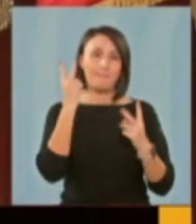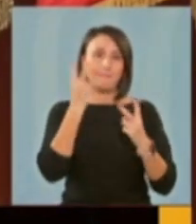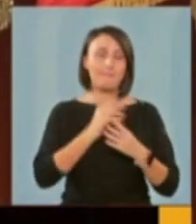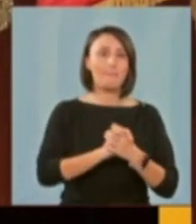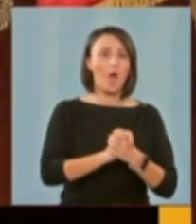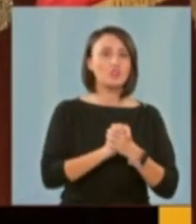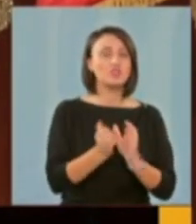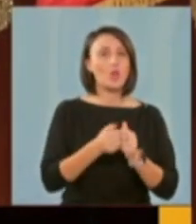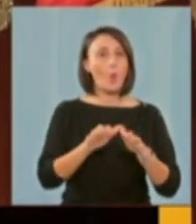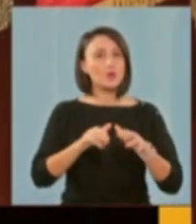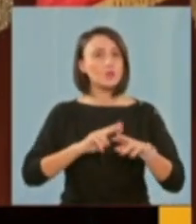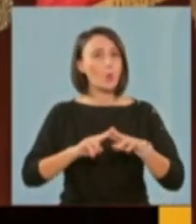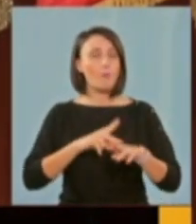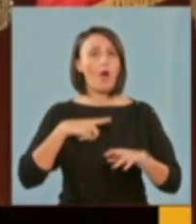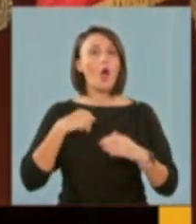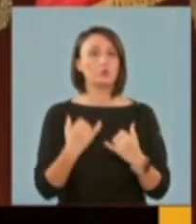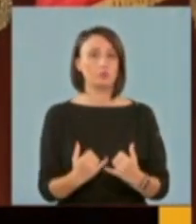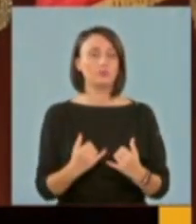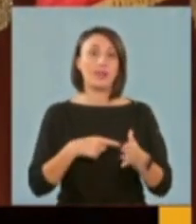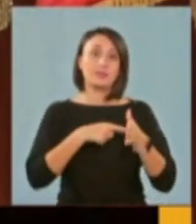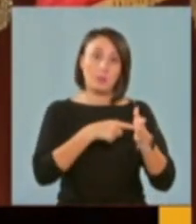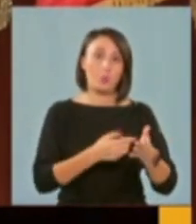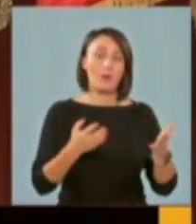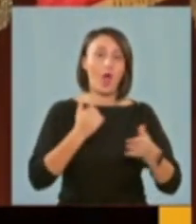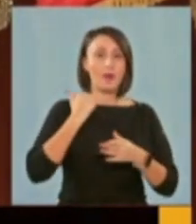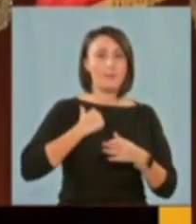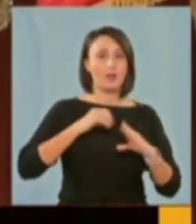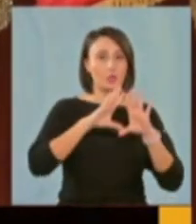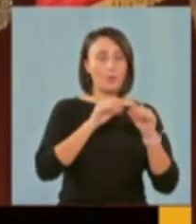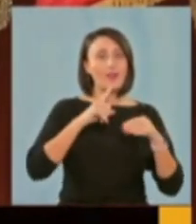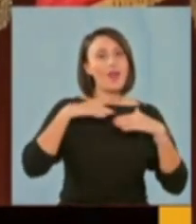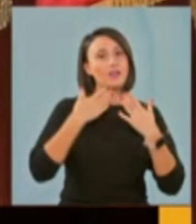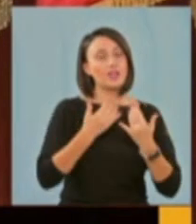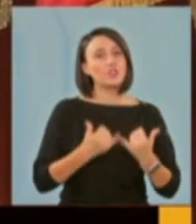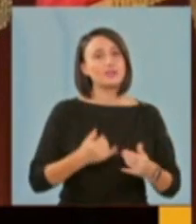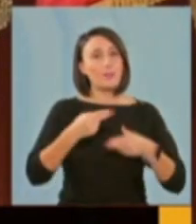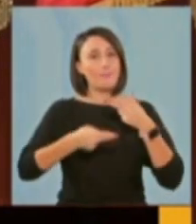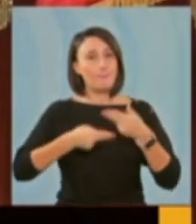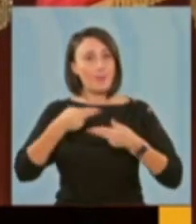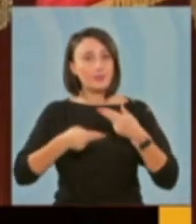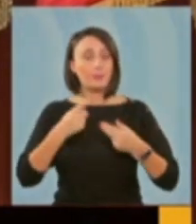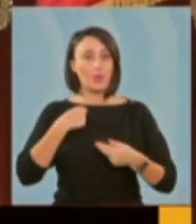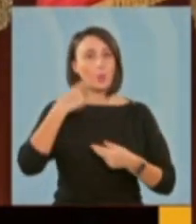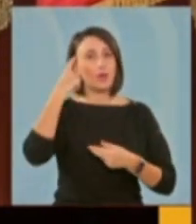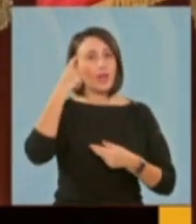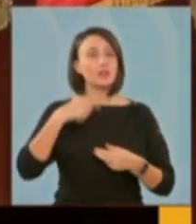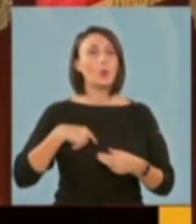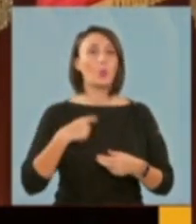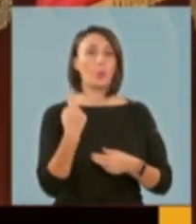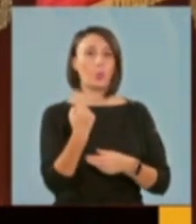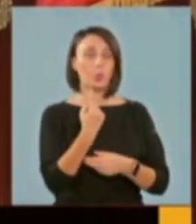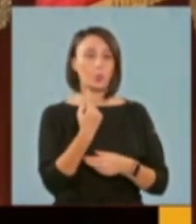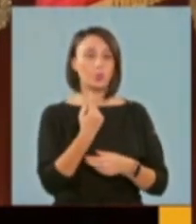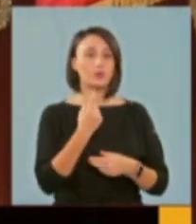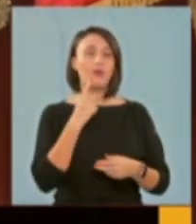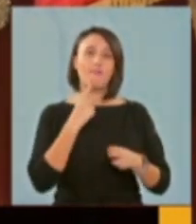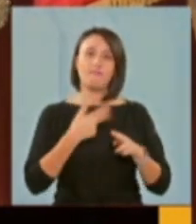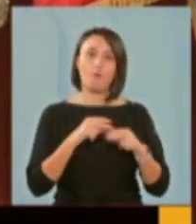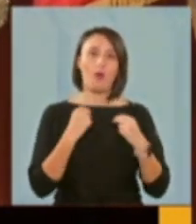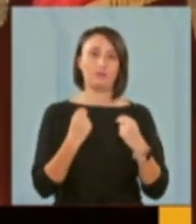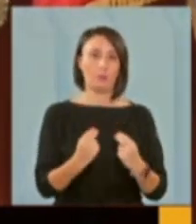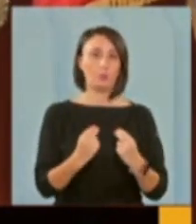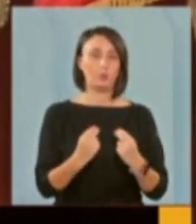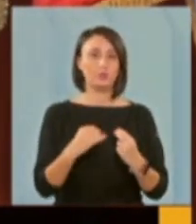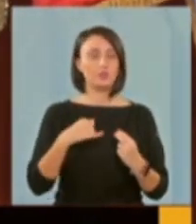în perioade de criză, cum este acum. Exemplul pe care Armata Română l-a dat în această pandemie, cred că este unul foarte bun